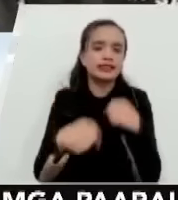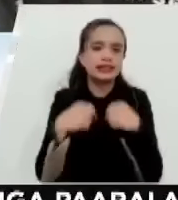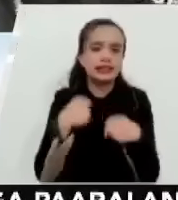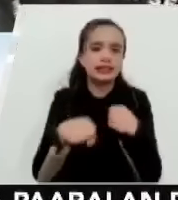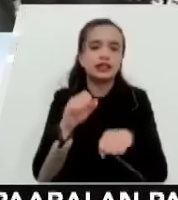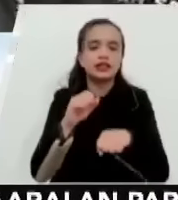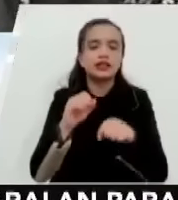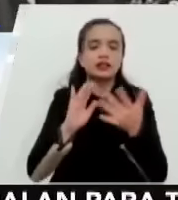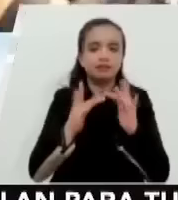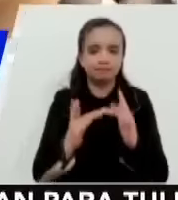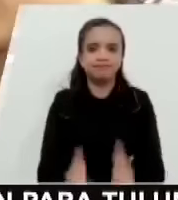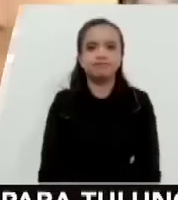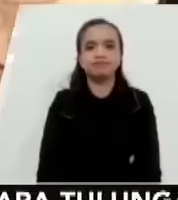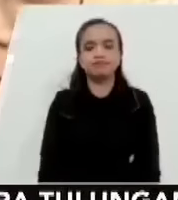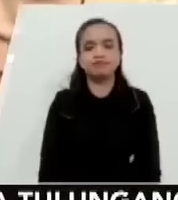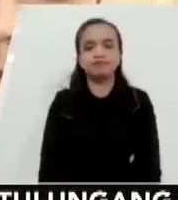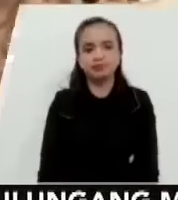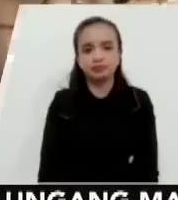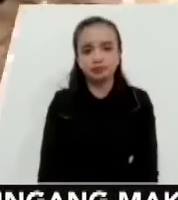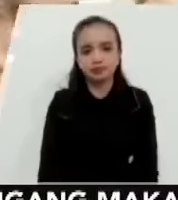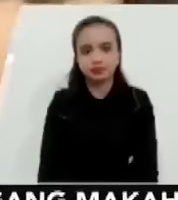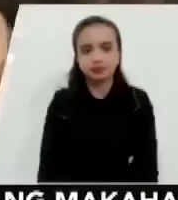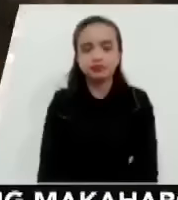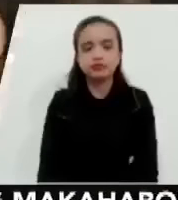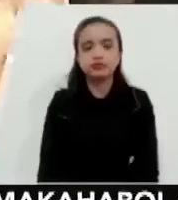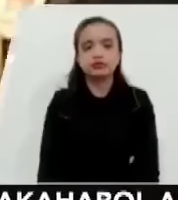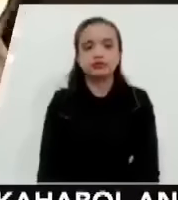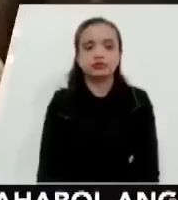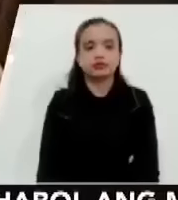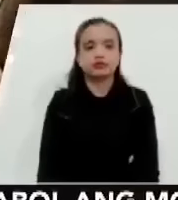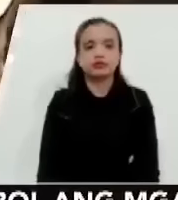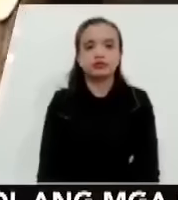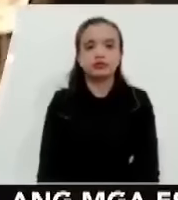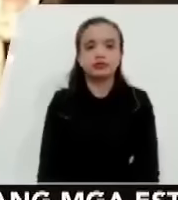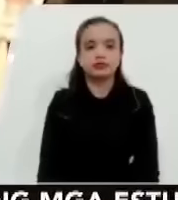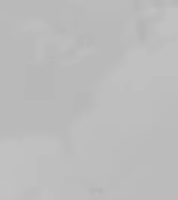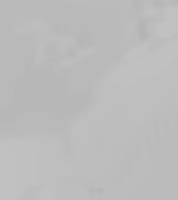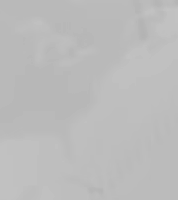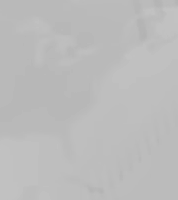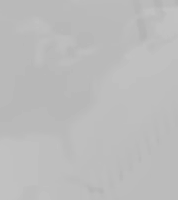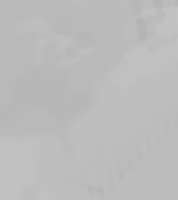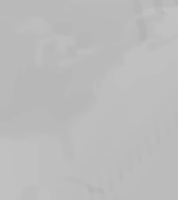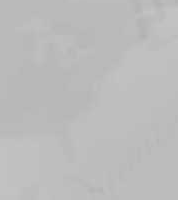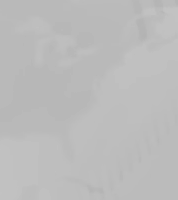sa GMA Integrated News, Bernadette Reyes, Nakatutok, 24 Oras.